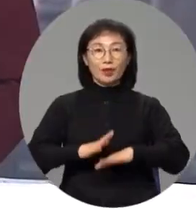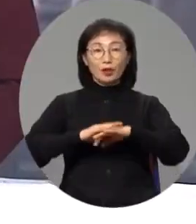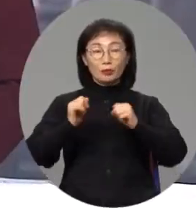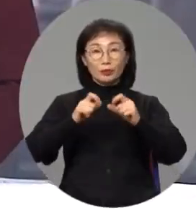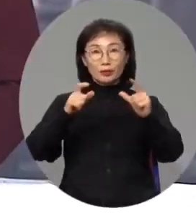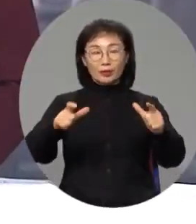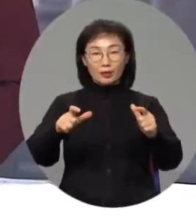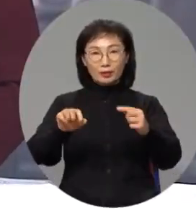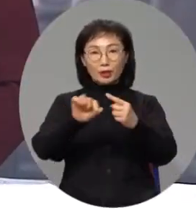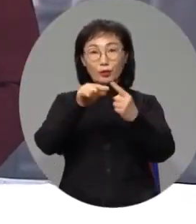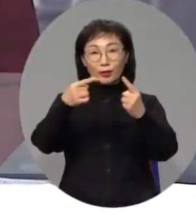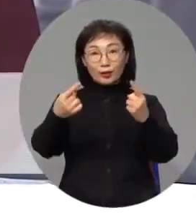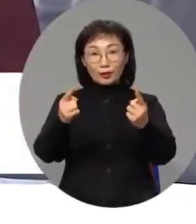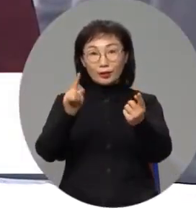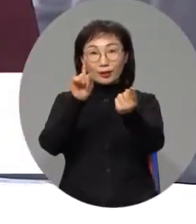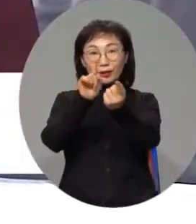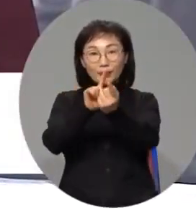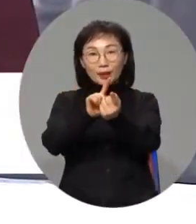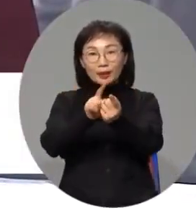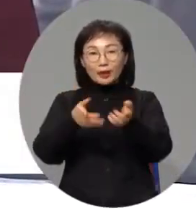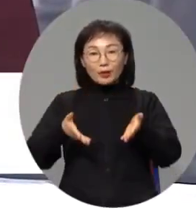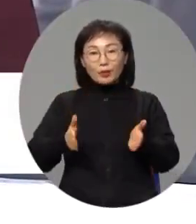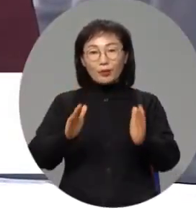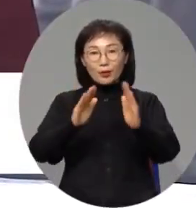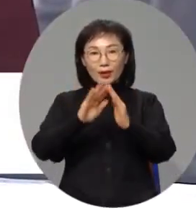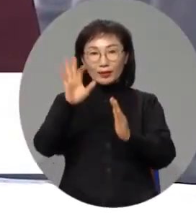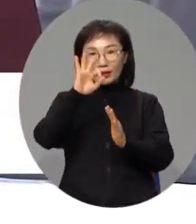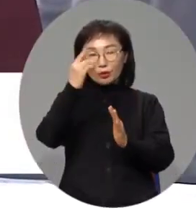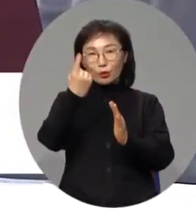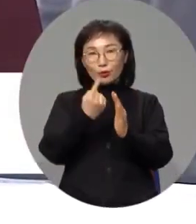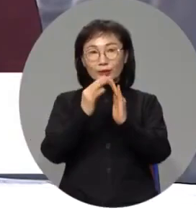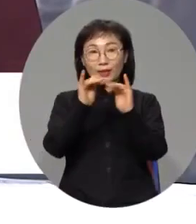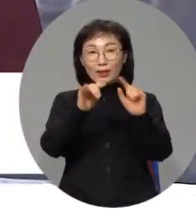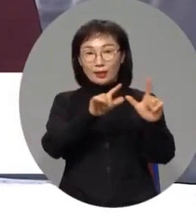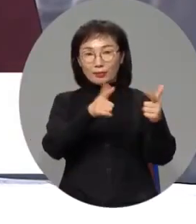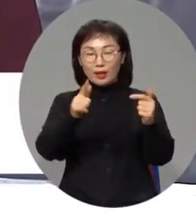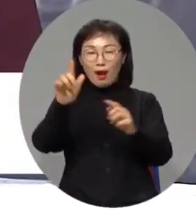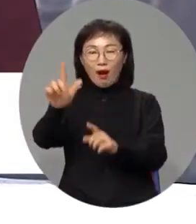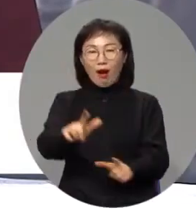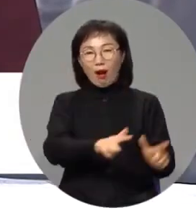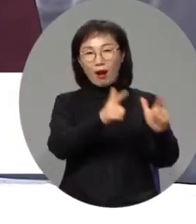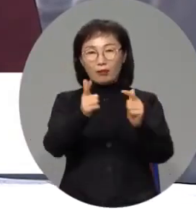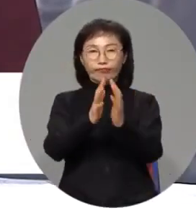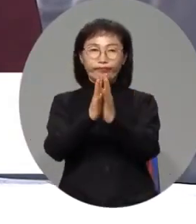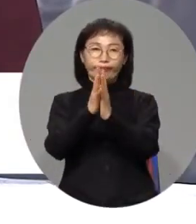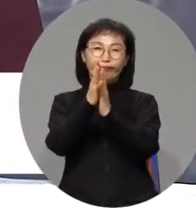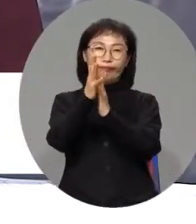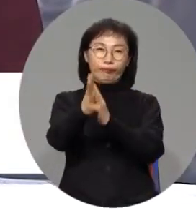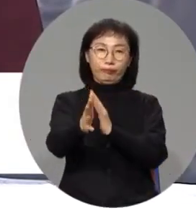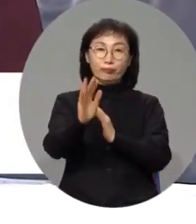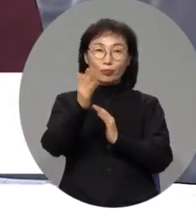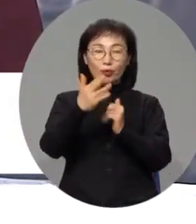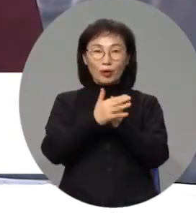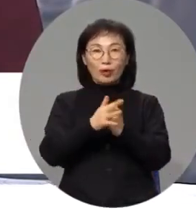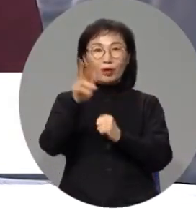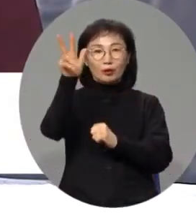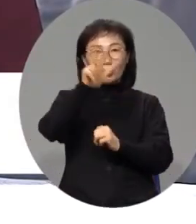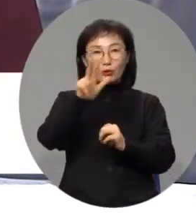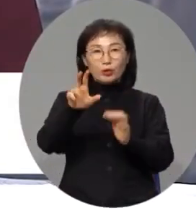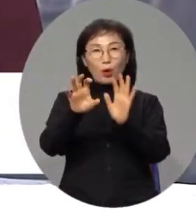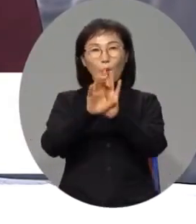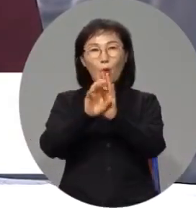전북에는 설 명절을 맞아 고향을 찾는 귀성객의 발길이 하루 종일 이어졌습니다. 다만 전국적으로 코로나19